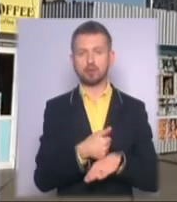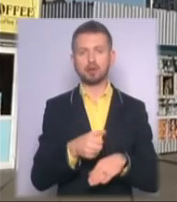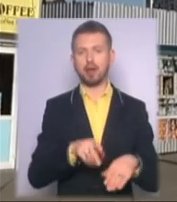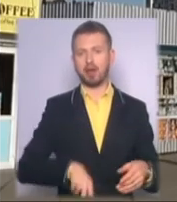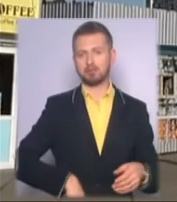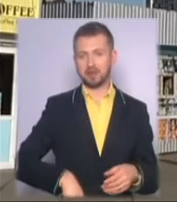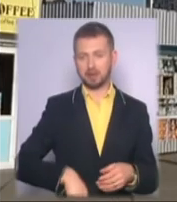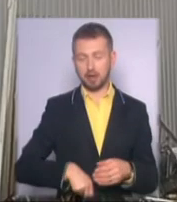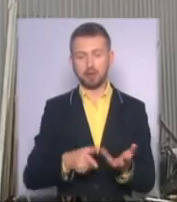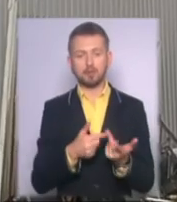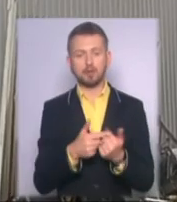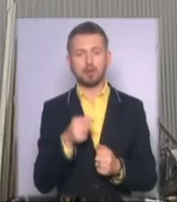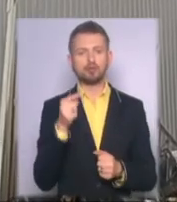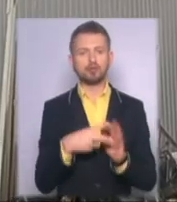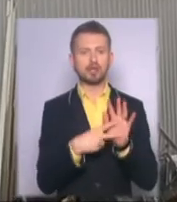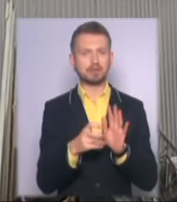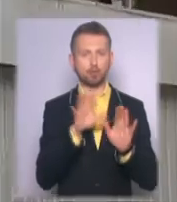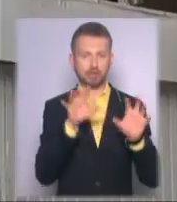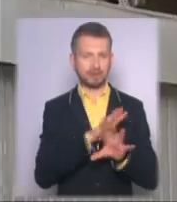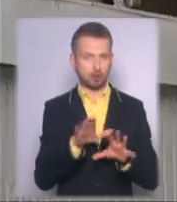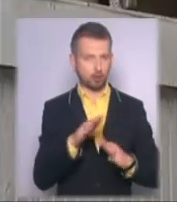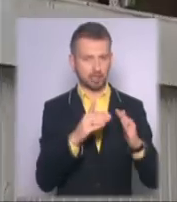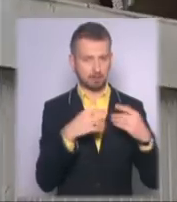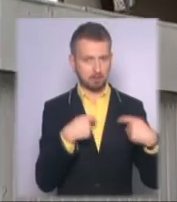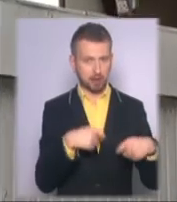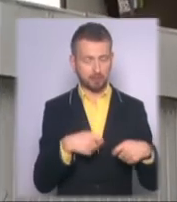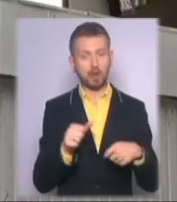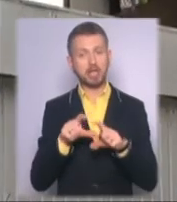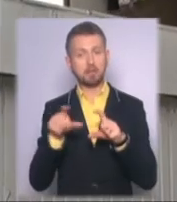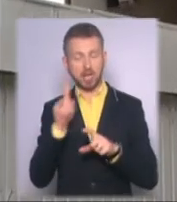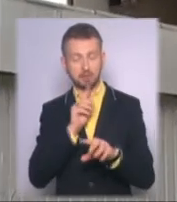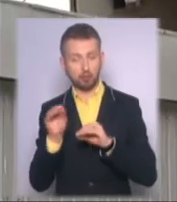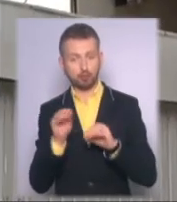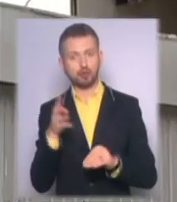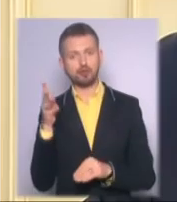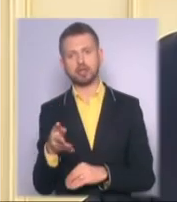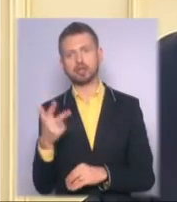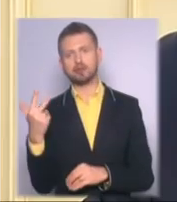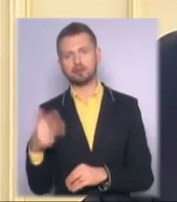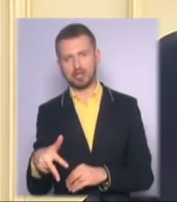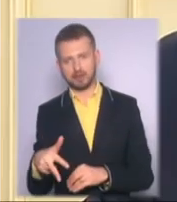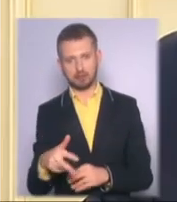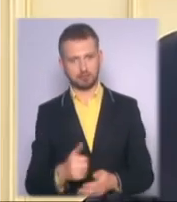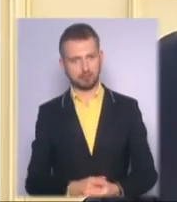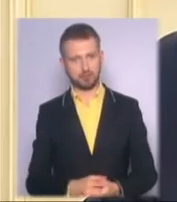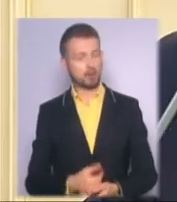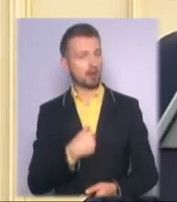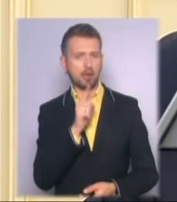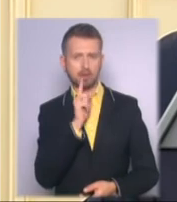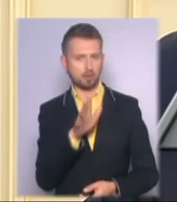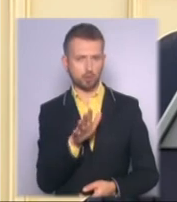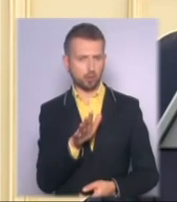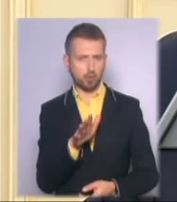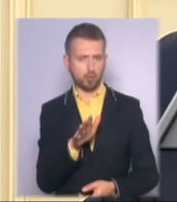по місту понад 1700 незаконних МАФів, а Департамент благоустрою – 4030 кіосків. Я не буду ограничиваться